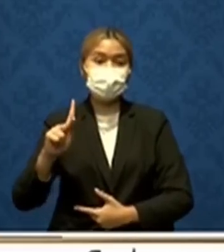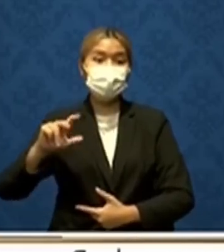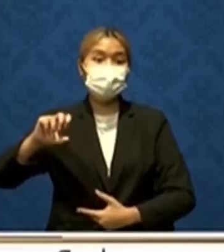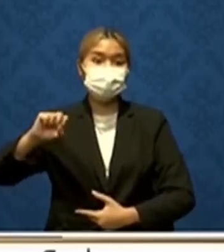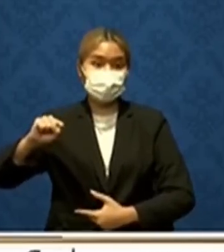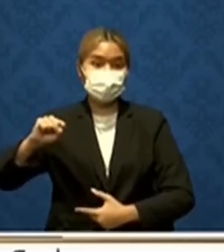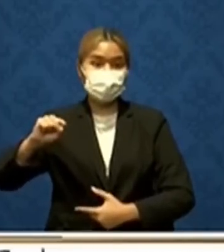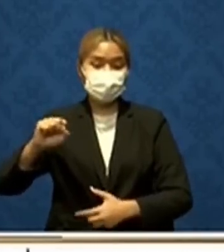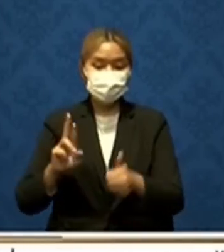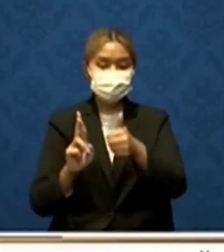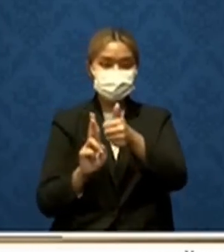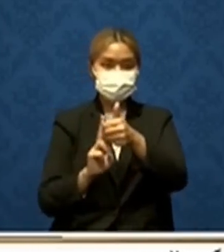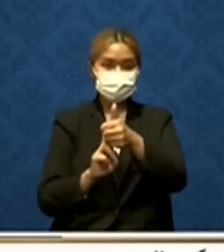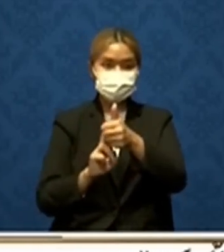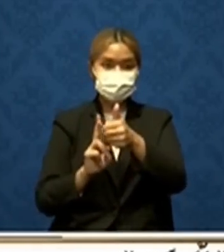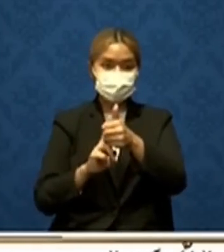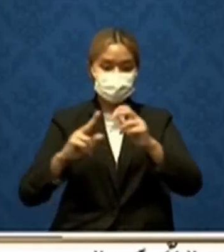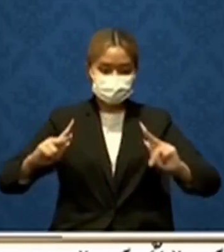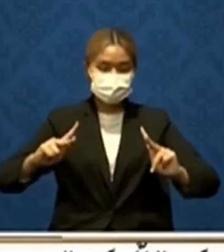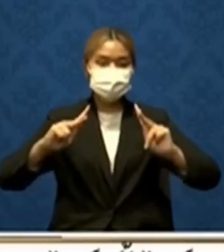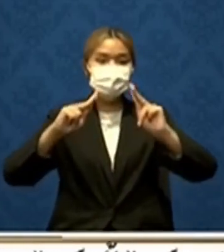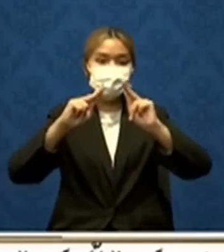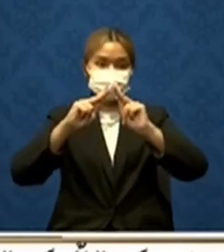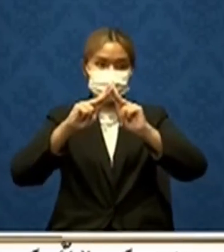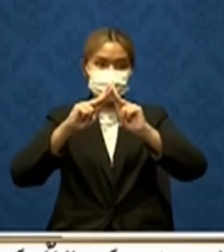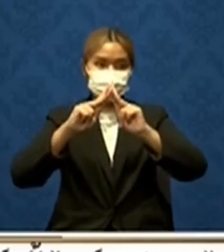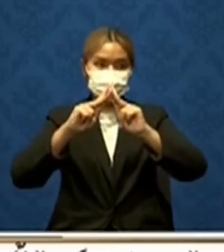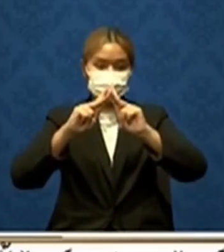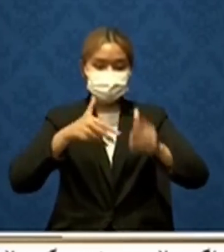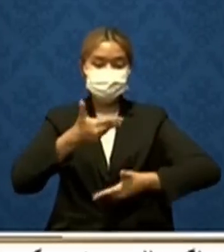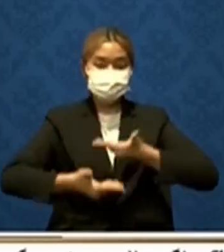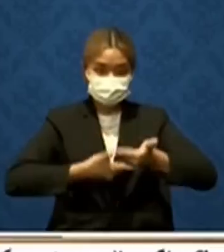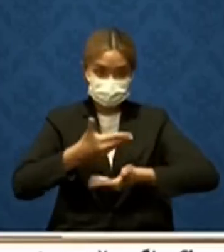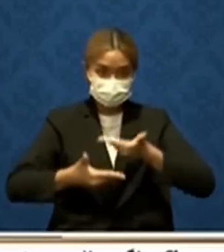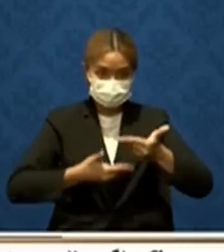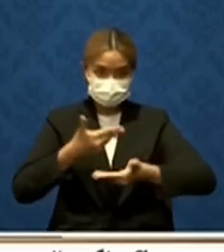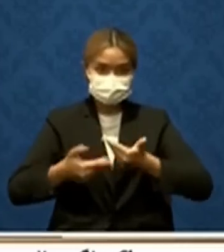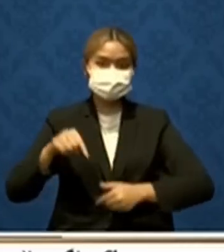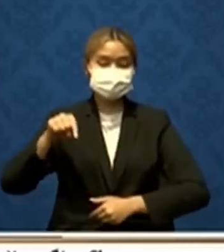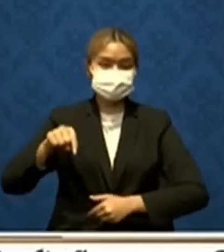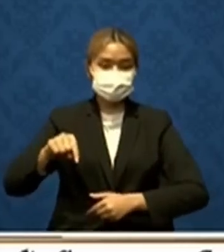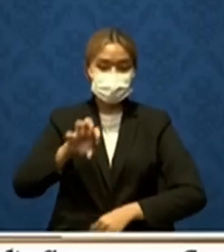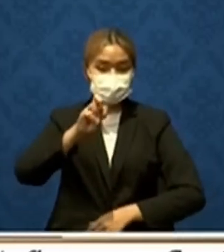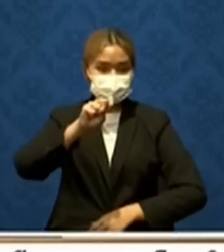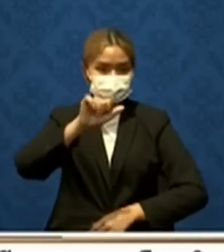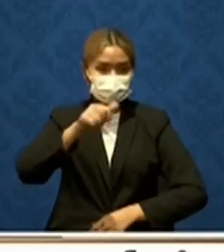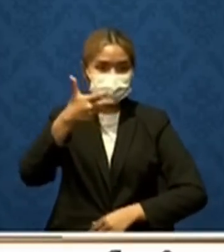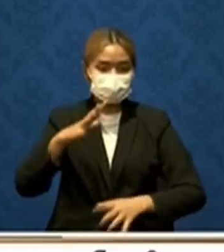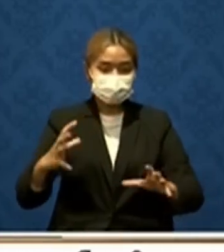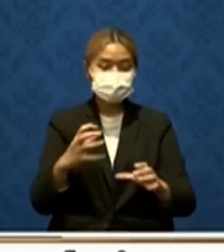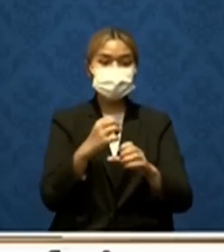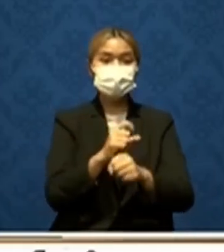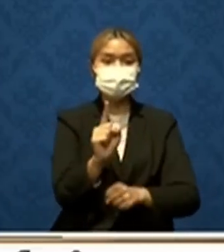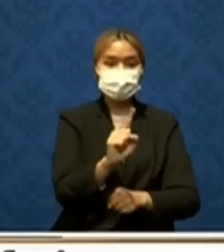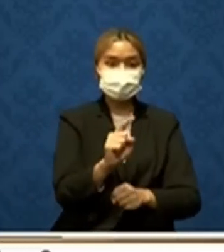มีรองปลัดกระทรวงเป็นประธานกระทรวงพาณิชย์ผลการสอบออกมาแล้วครับไม่